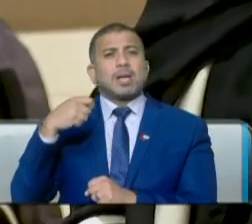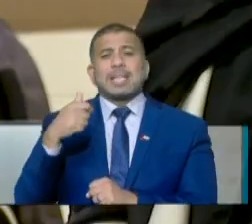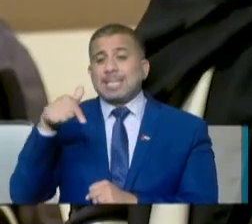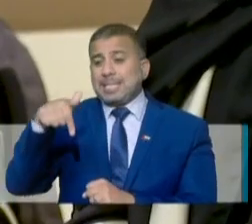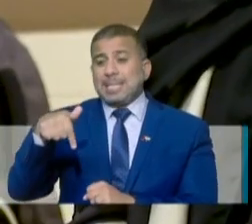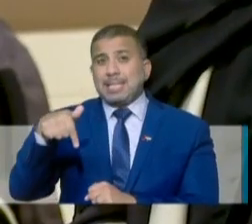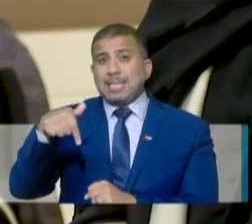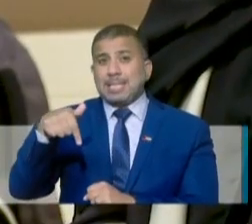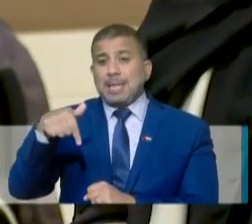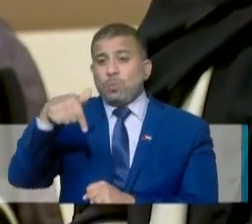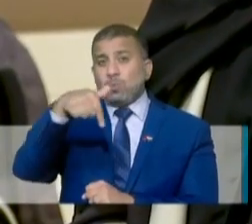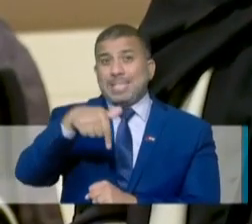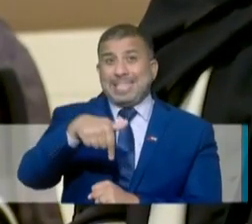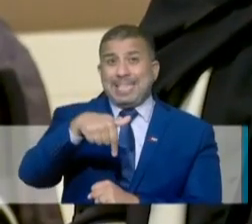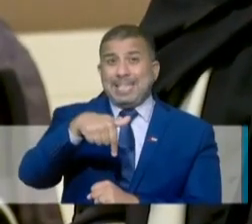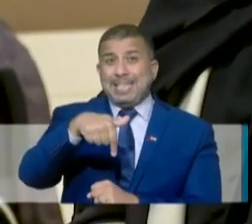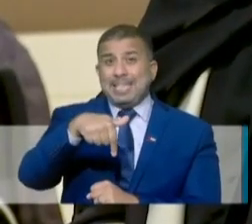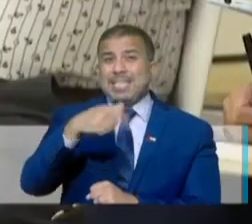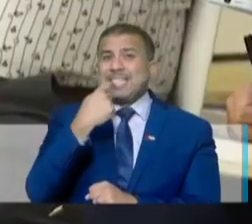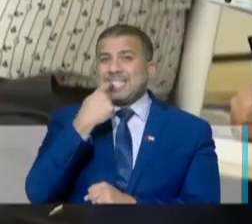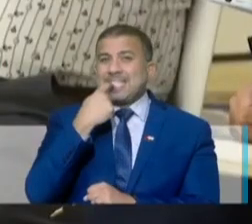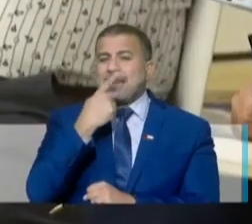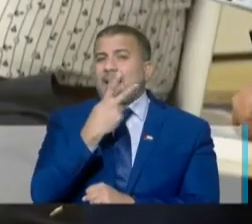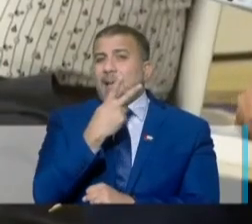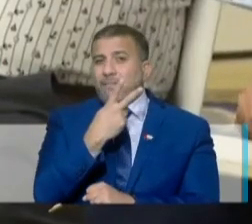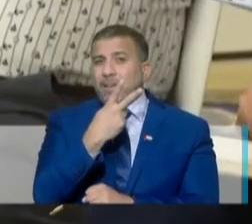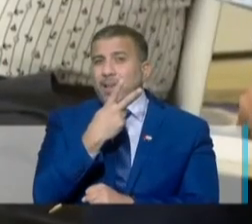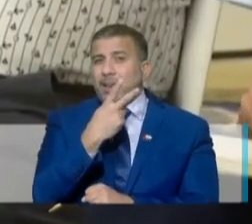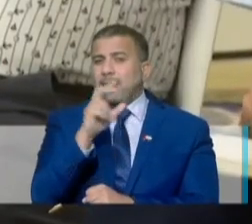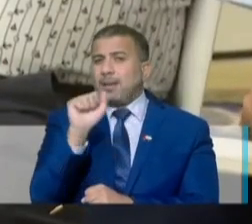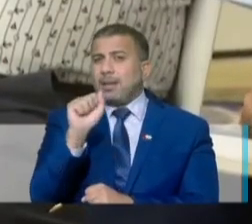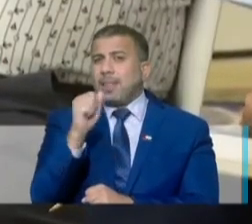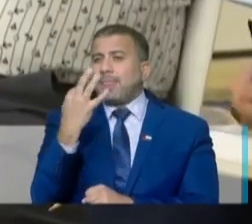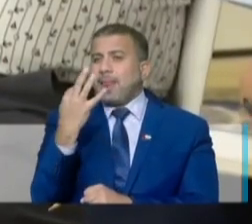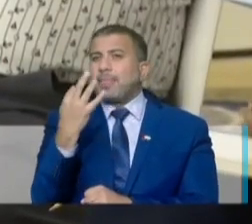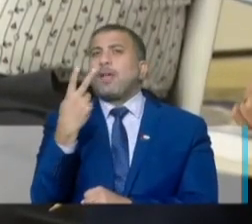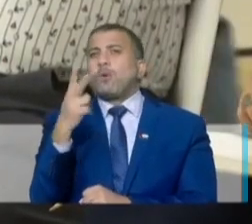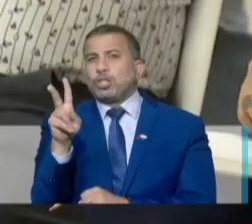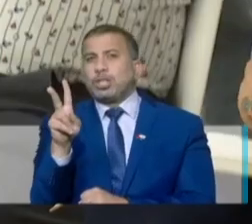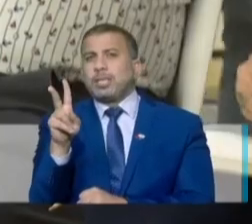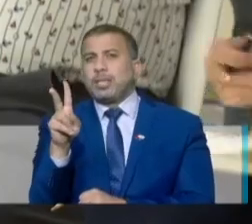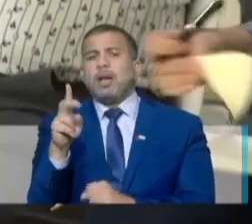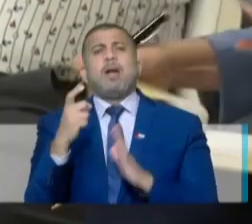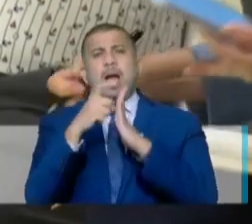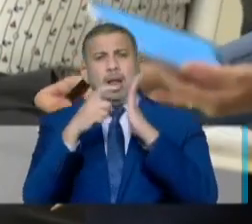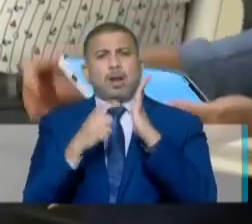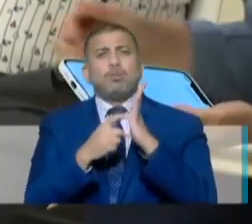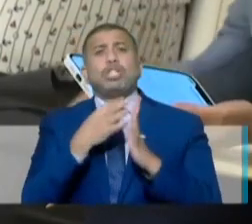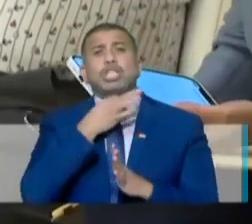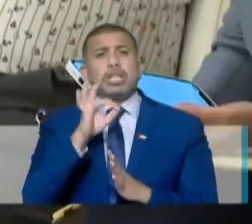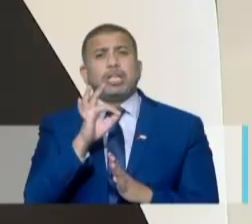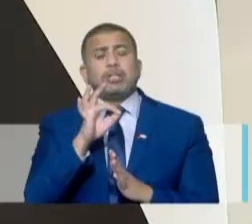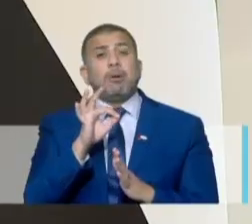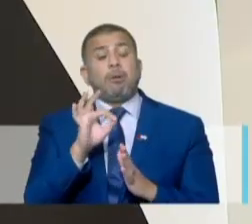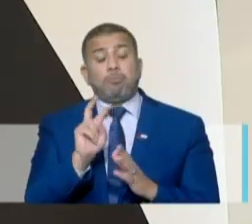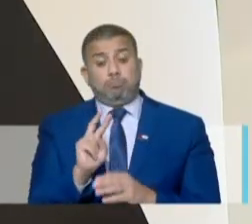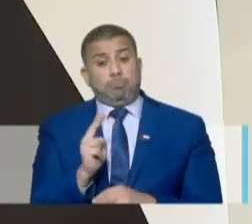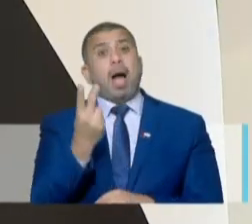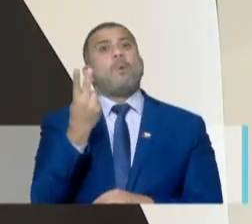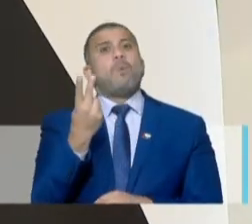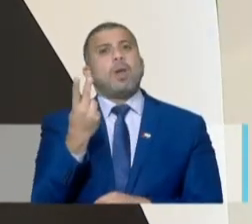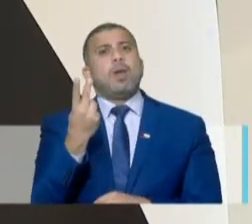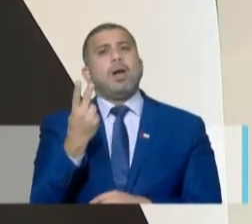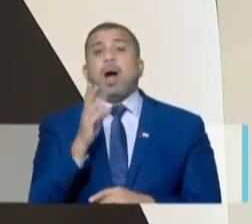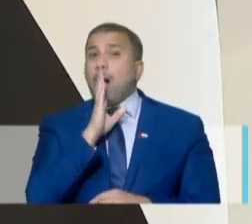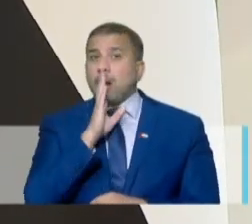رقم 66 لسنه 2023 ويمثل القانون الجديد نقطه